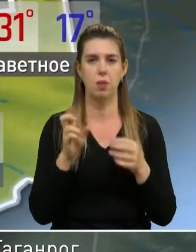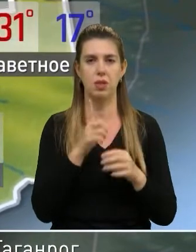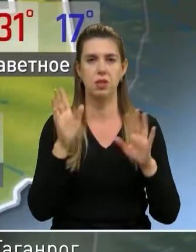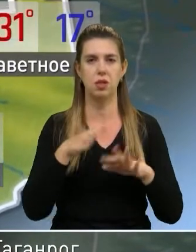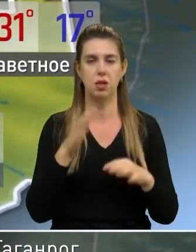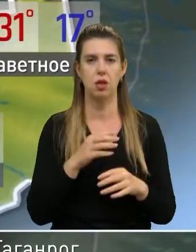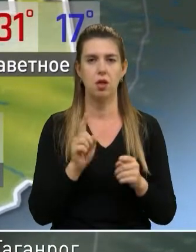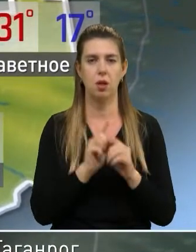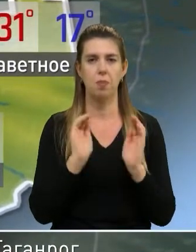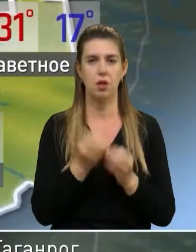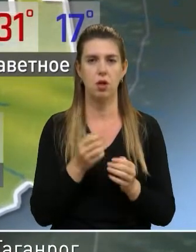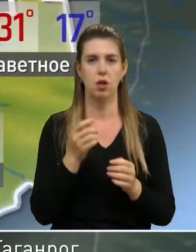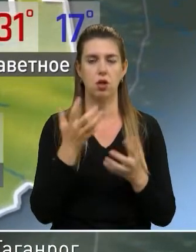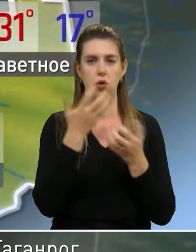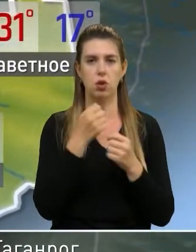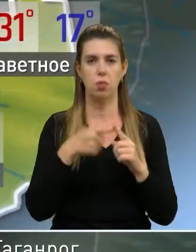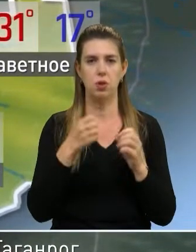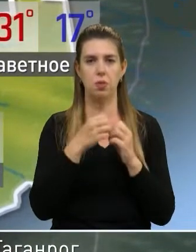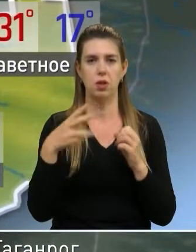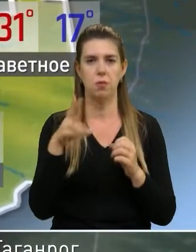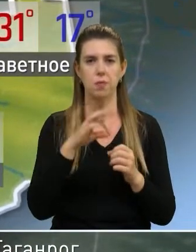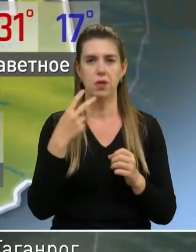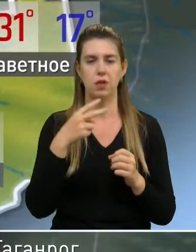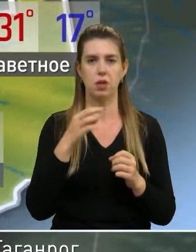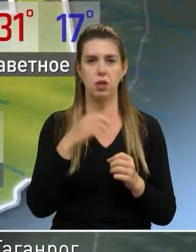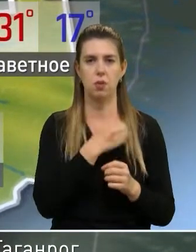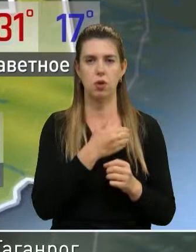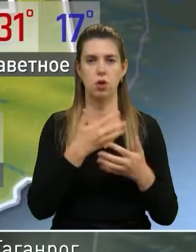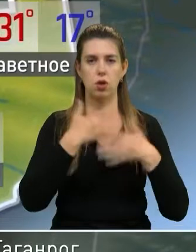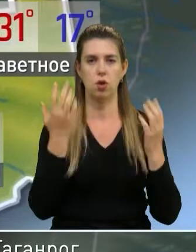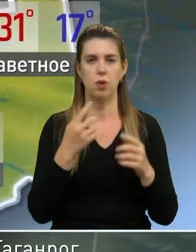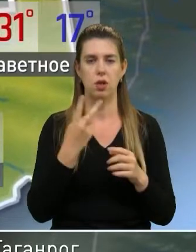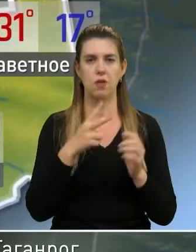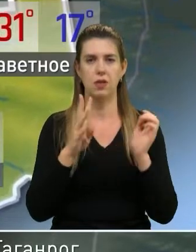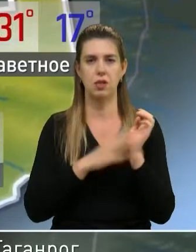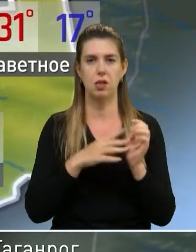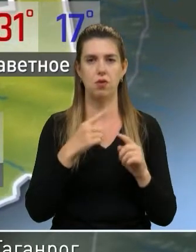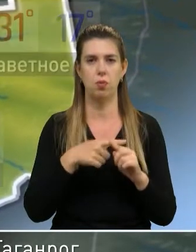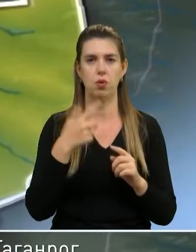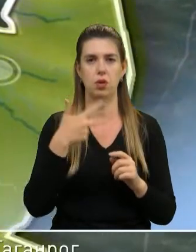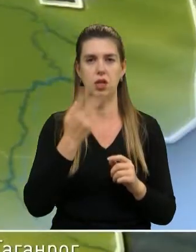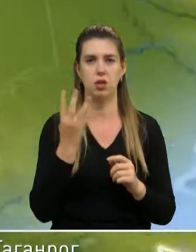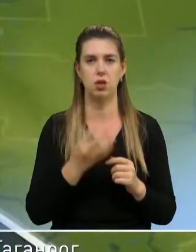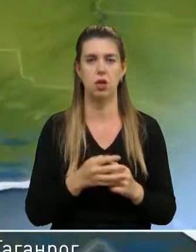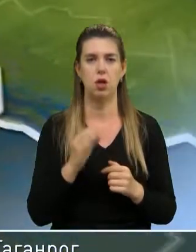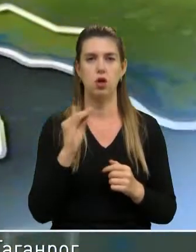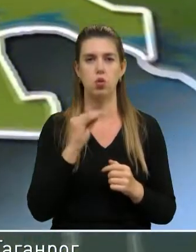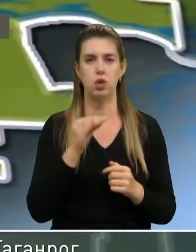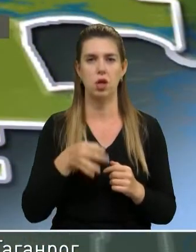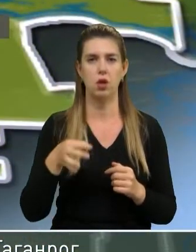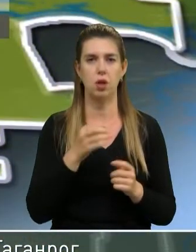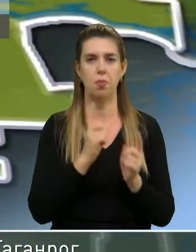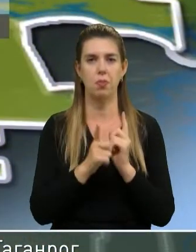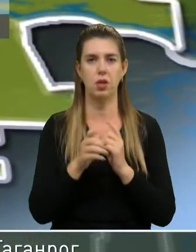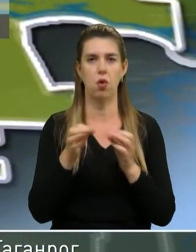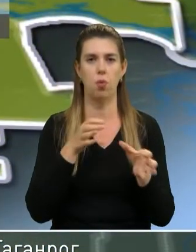осадков. Минимальная ночью от плюс 15 до плюс 20, температура днем плюс 29, плюс 34. В южных районах